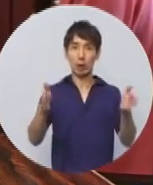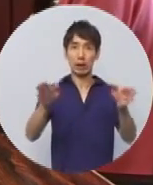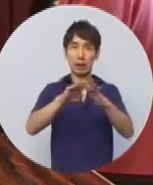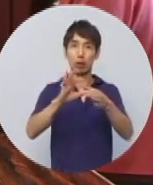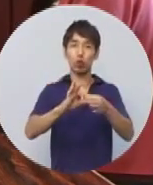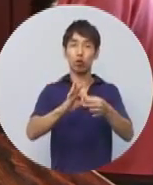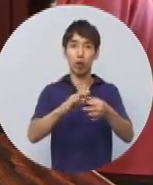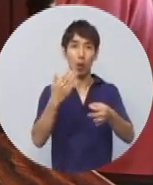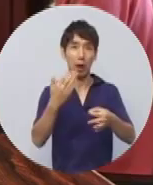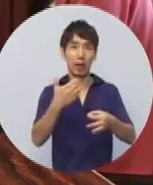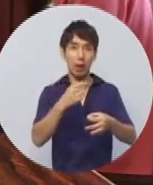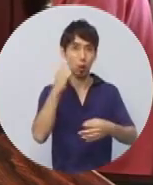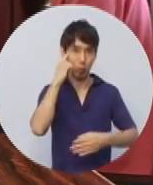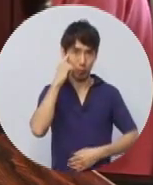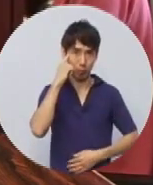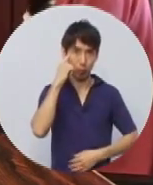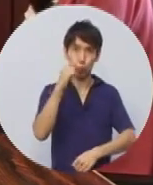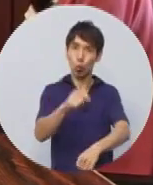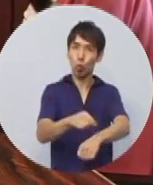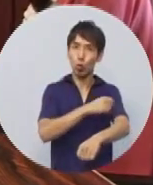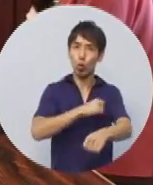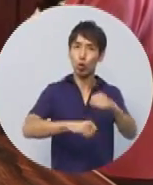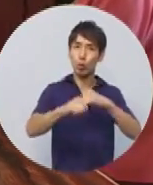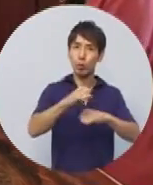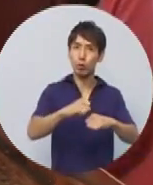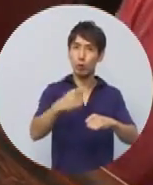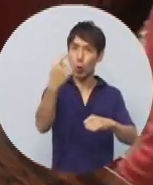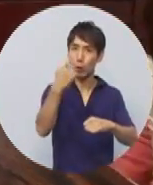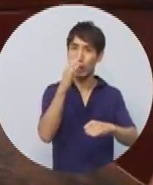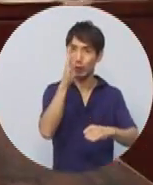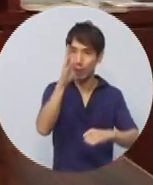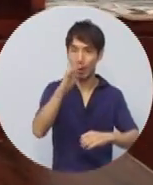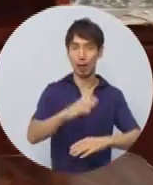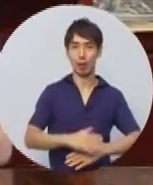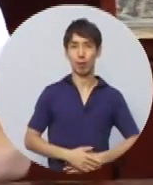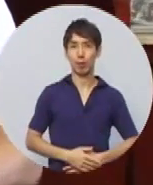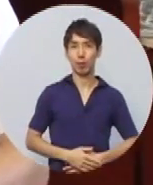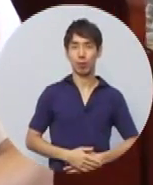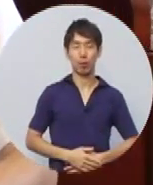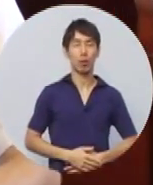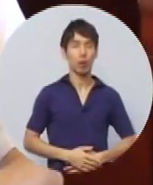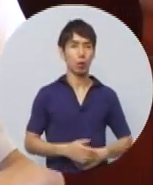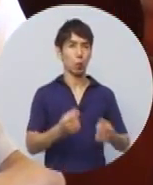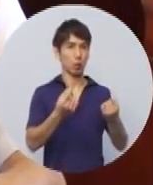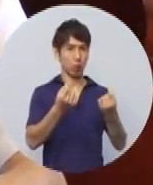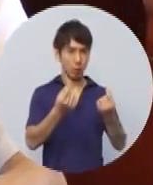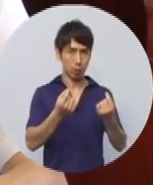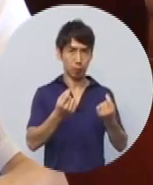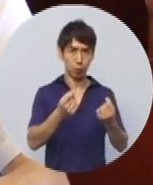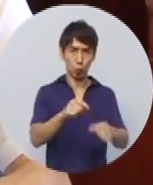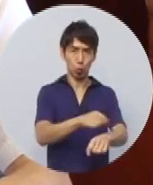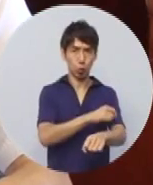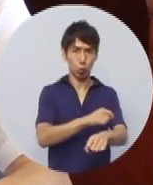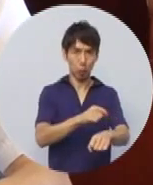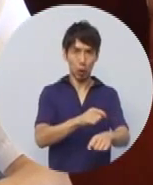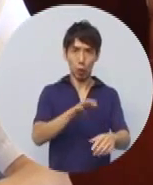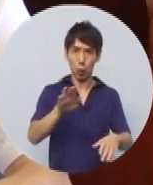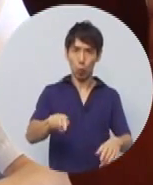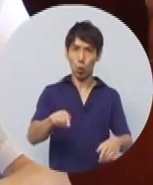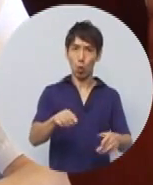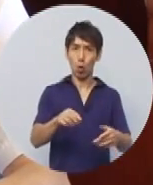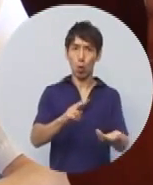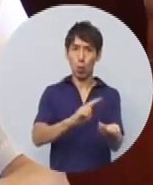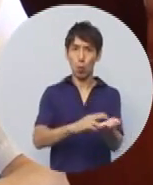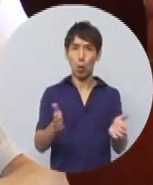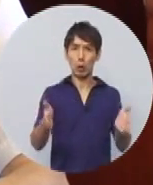が、病院の特色と取り組みについて教えてください。 そうですね、特色といたしまして、この病院はですね、